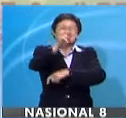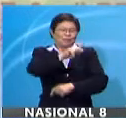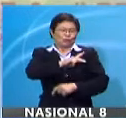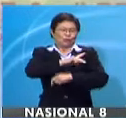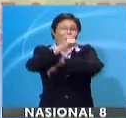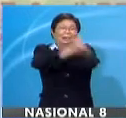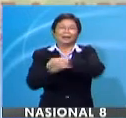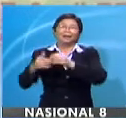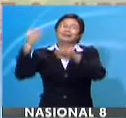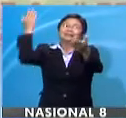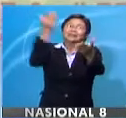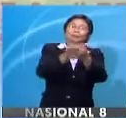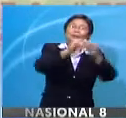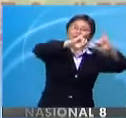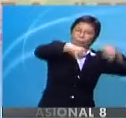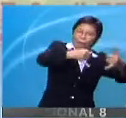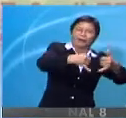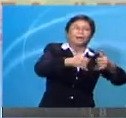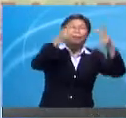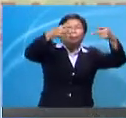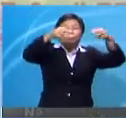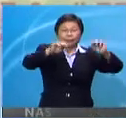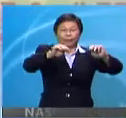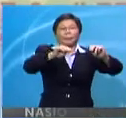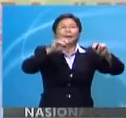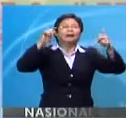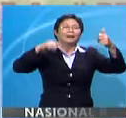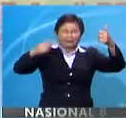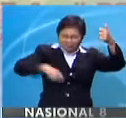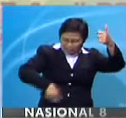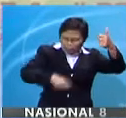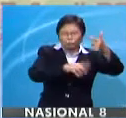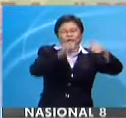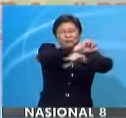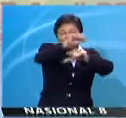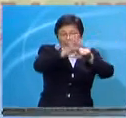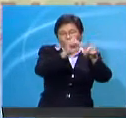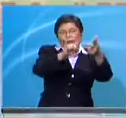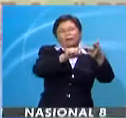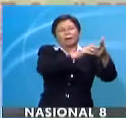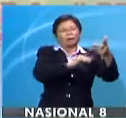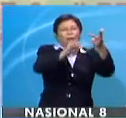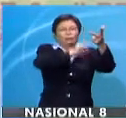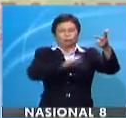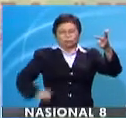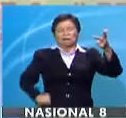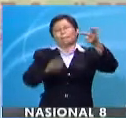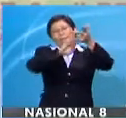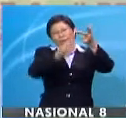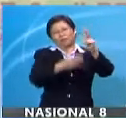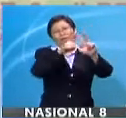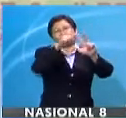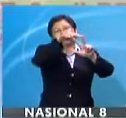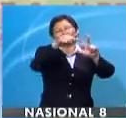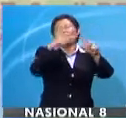senarai ketibaan sejak Jumaat, iaitu Perdana Menteri Kemboja dan juga Singapura serta Sultan Brunei Nai Sultan